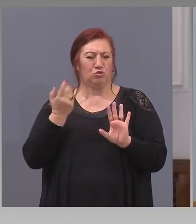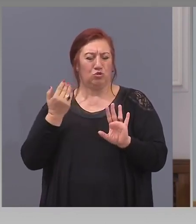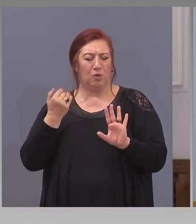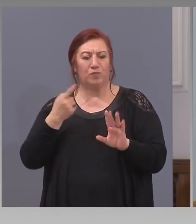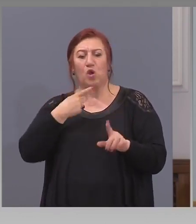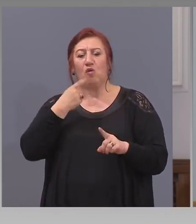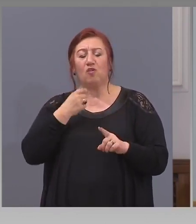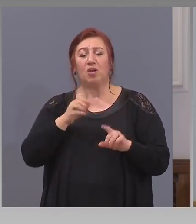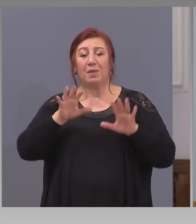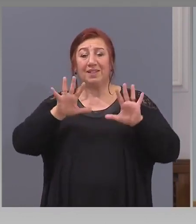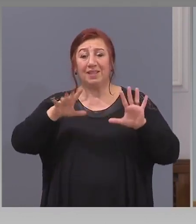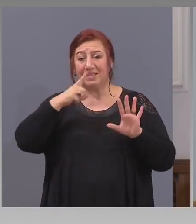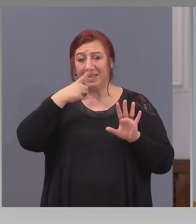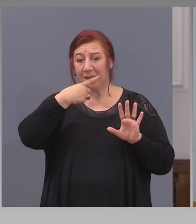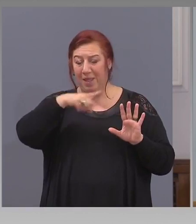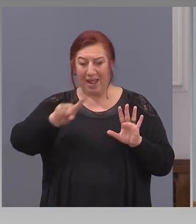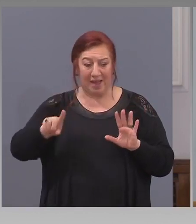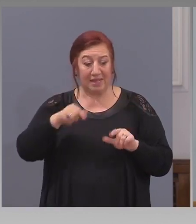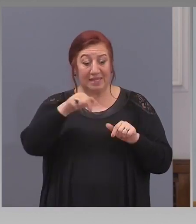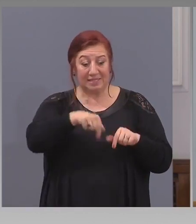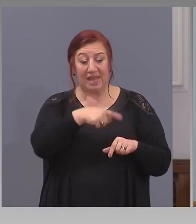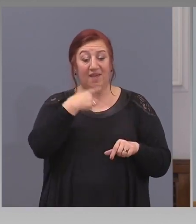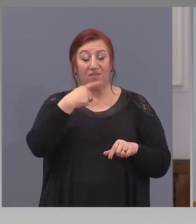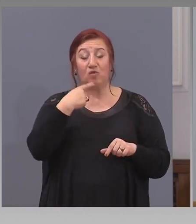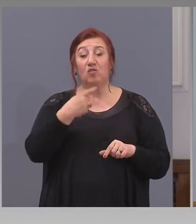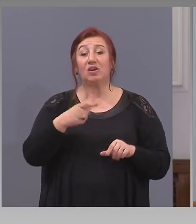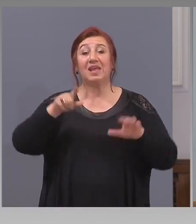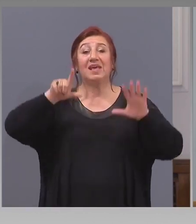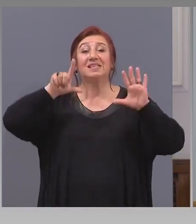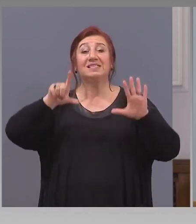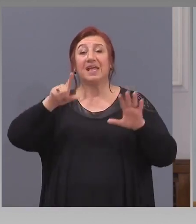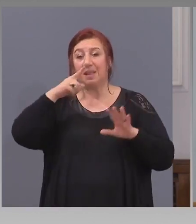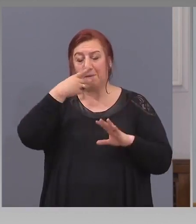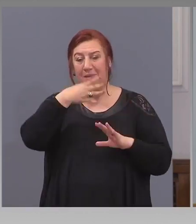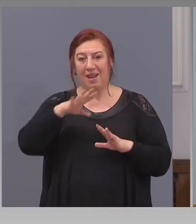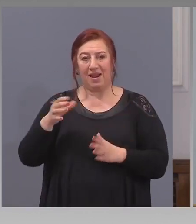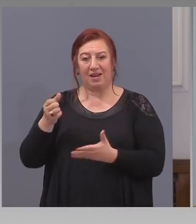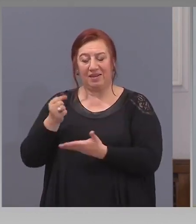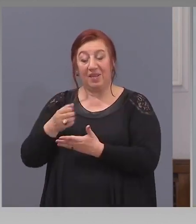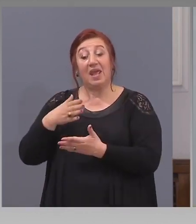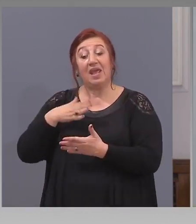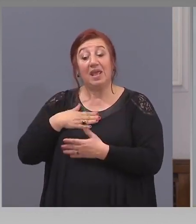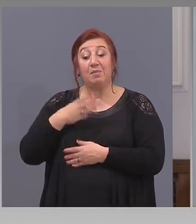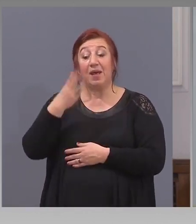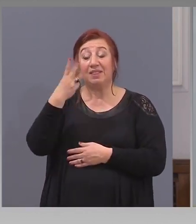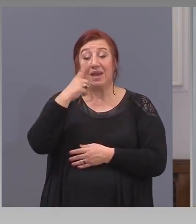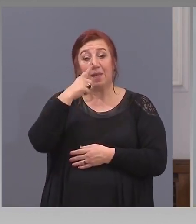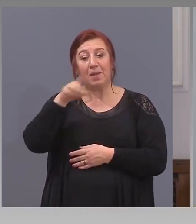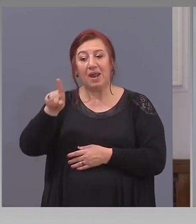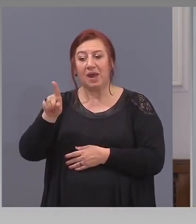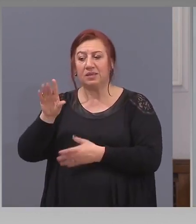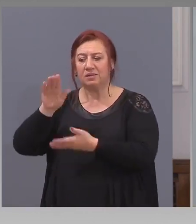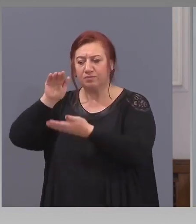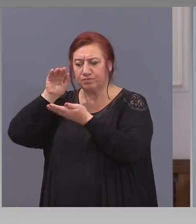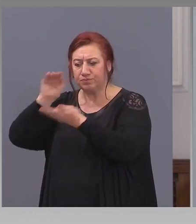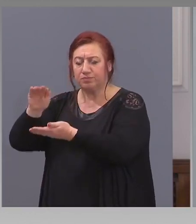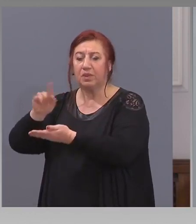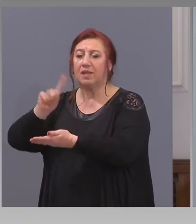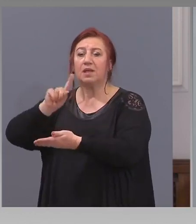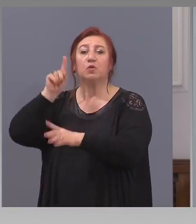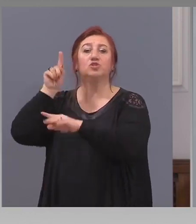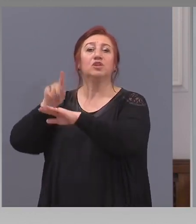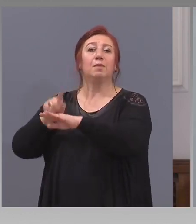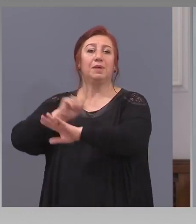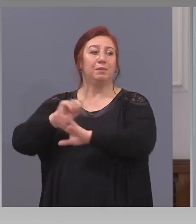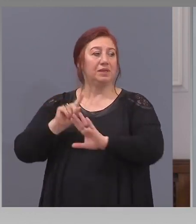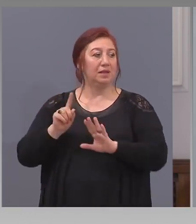10 милиарда. Сега вие говорите за 7 милиарда резерв. Има 3 милиарда, които не могат да се пипат. Това е сребърен фонд и Козлодуй.